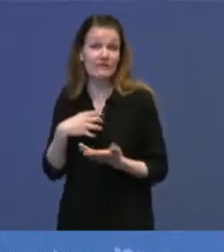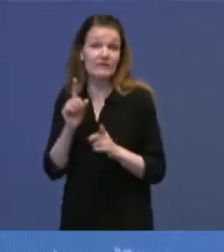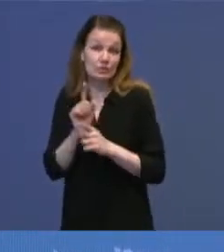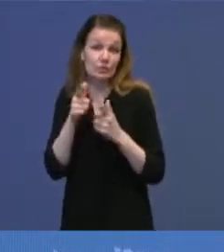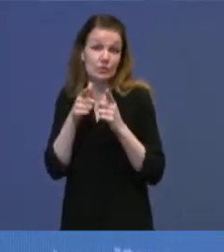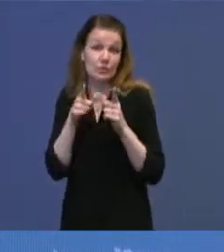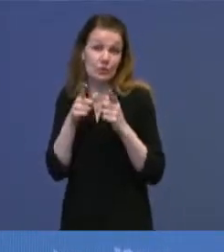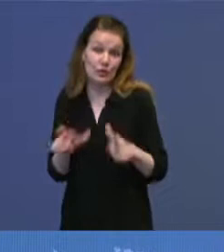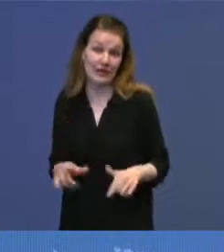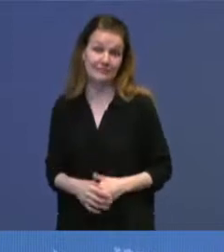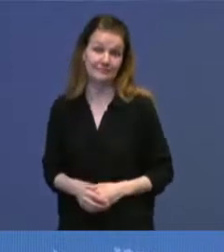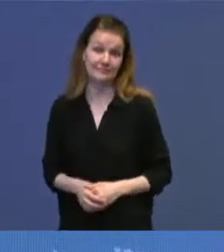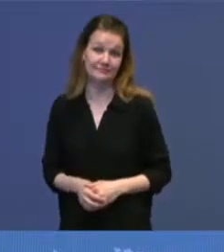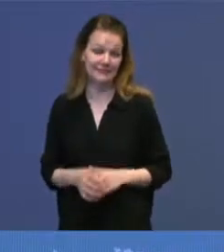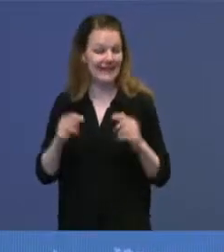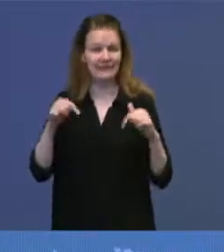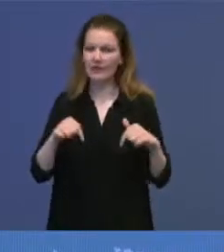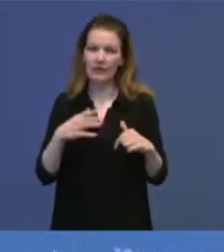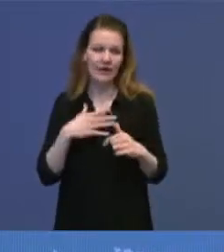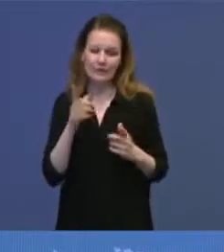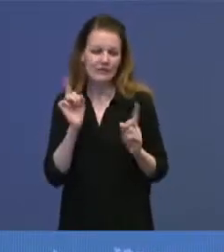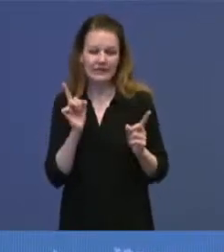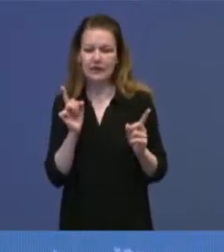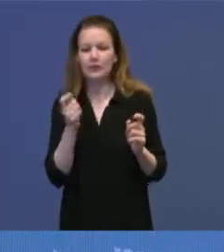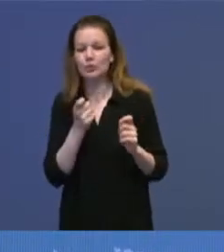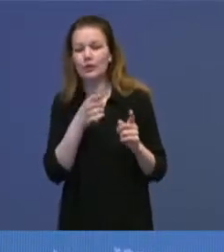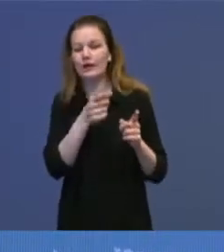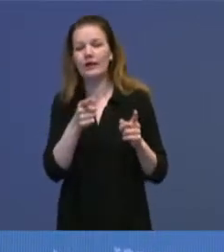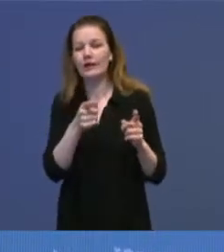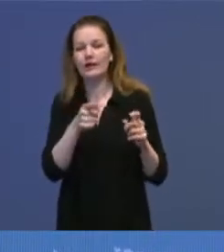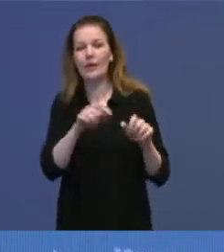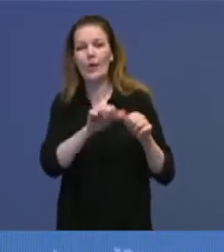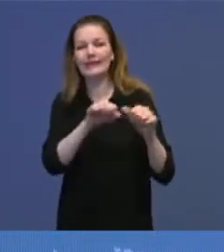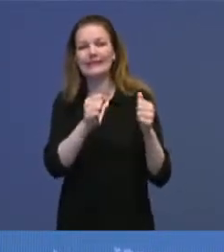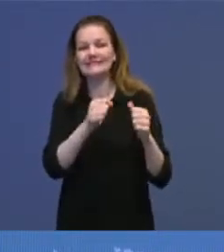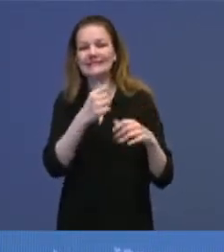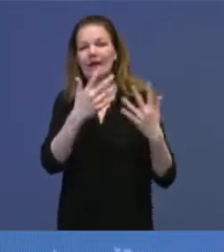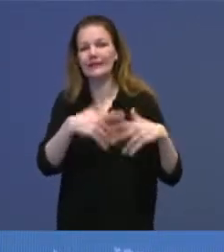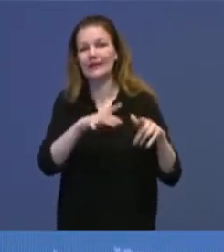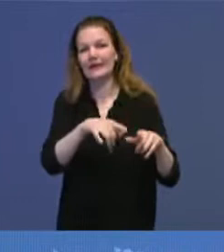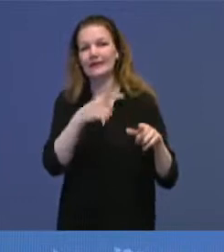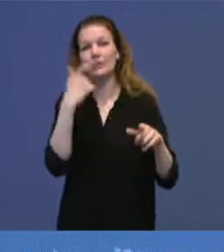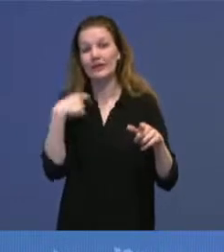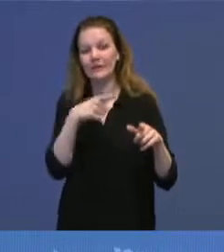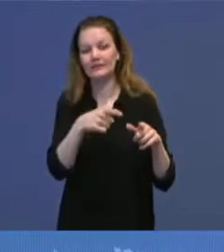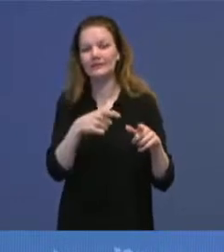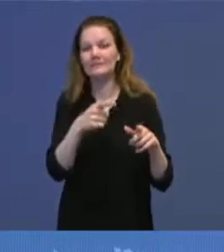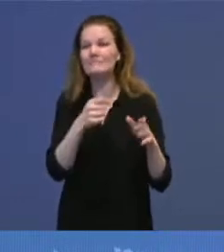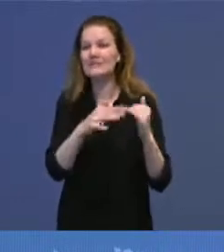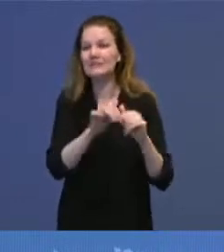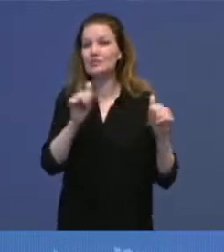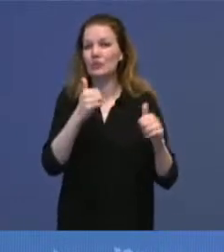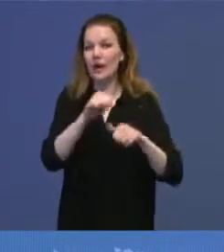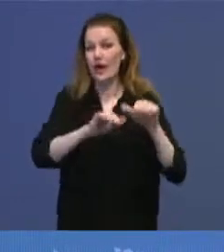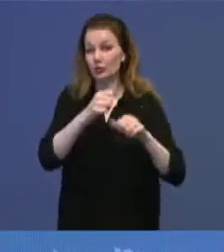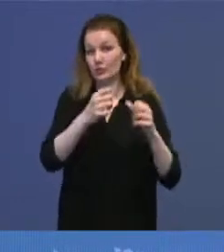har vi ingen tegn på økt utslipp fra noen av anleggene i Ukraina. De har et av verdens største atomkraftverk. Det er krig i området.